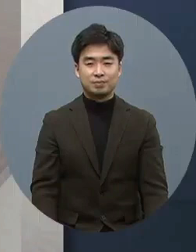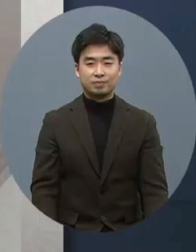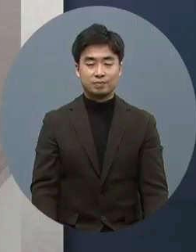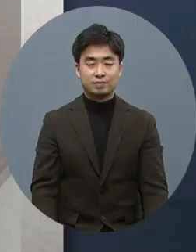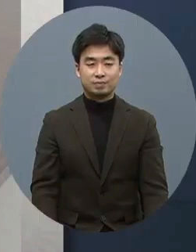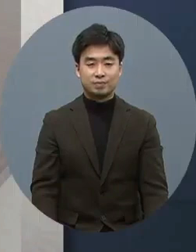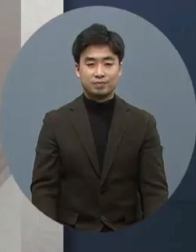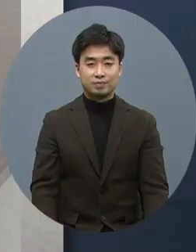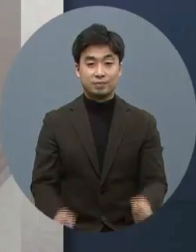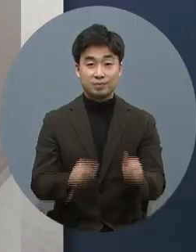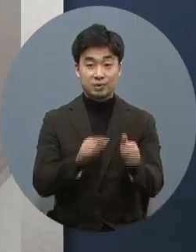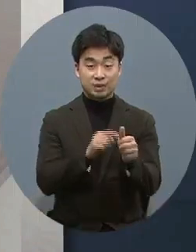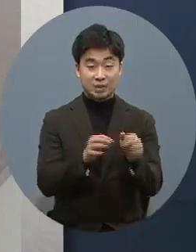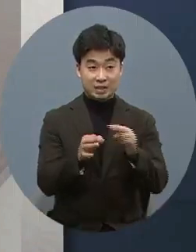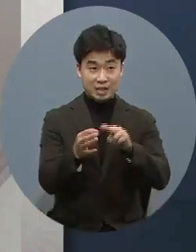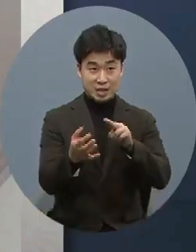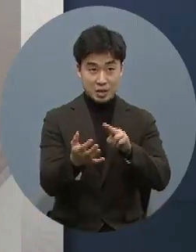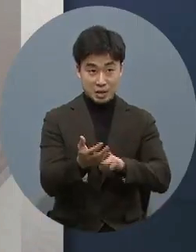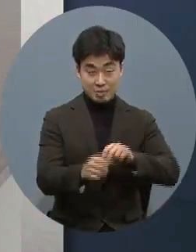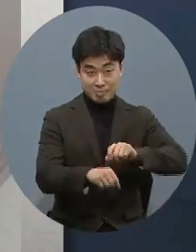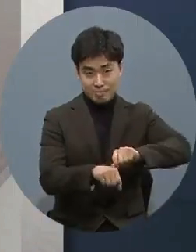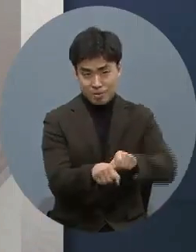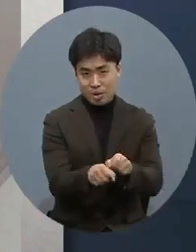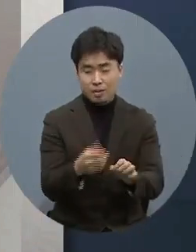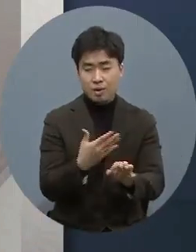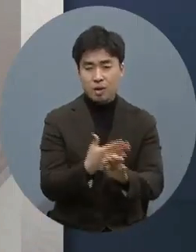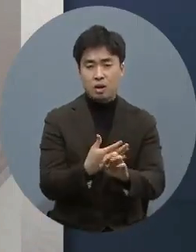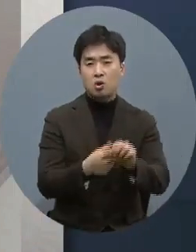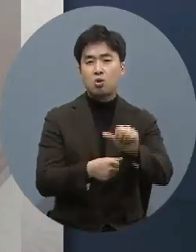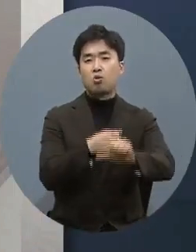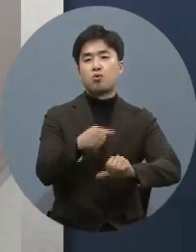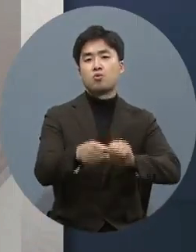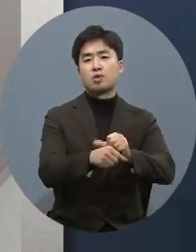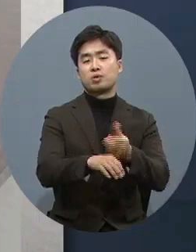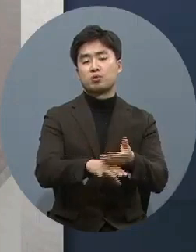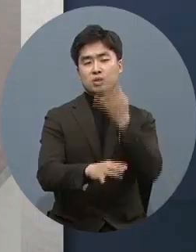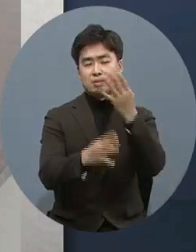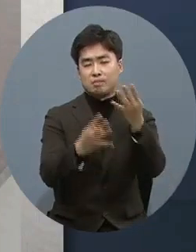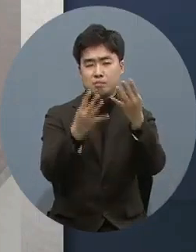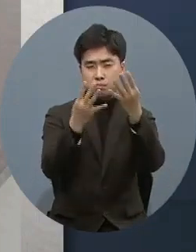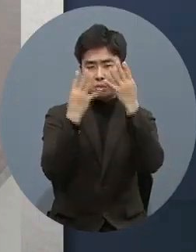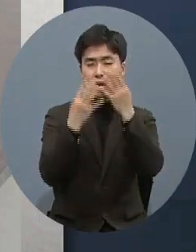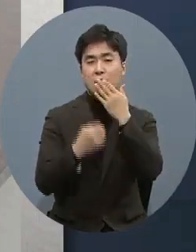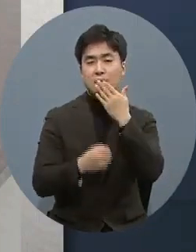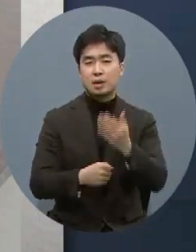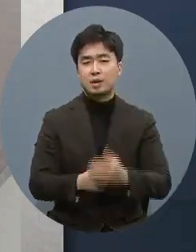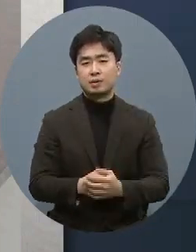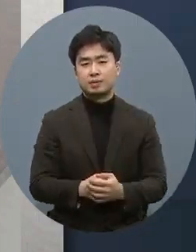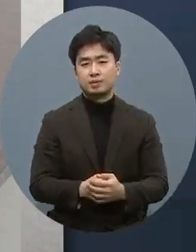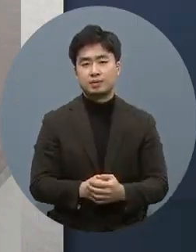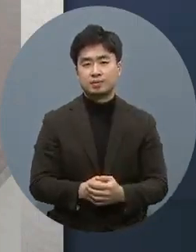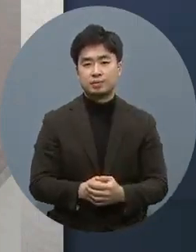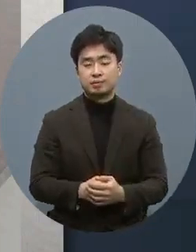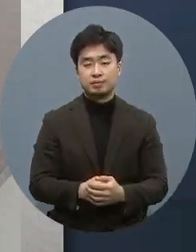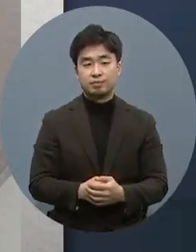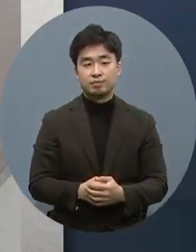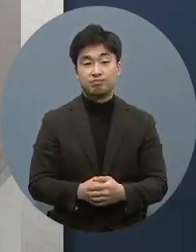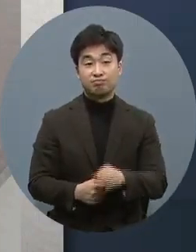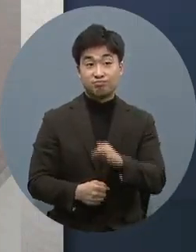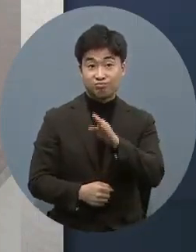가해자를 형사재판으로 처리할 경우 많게는 5년 이상의 징역형을 받을 수 있고 성인들처럼